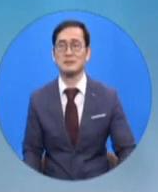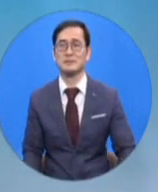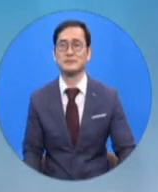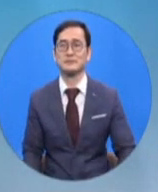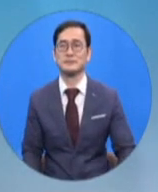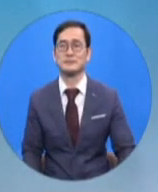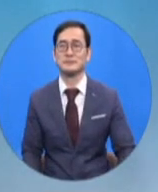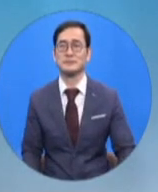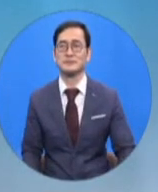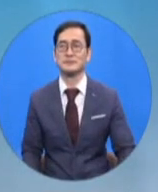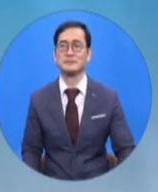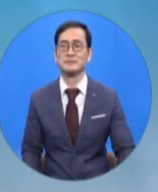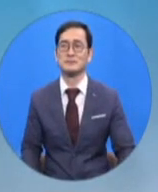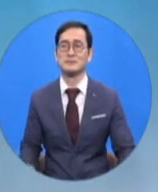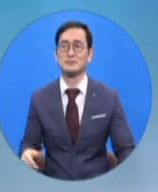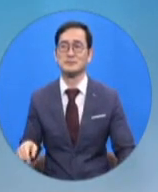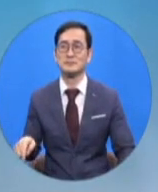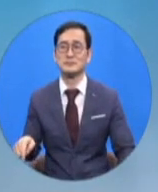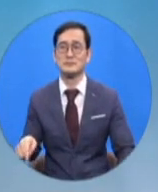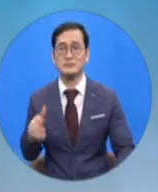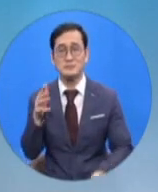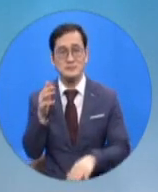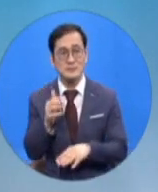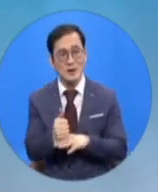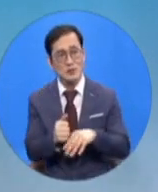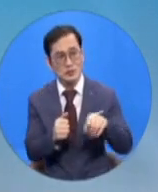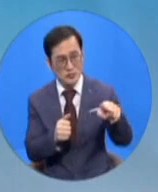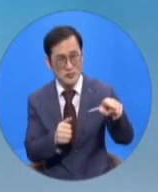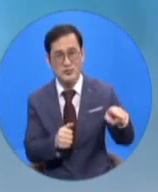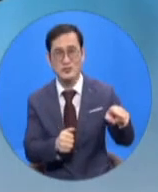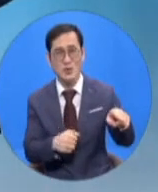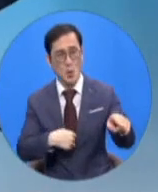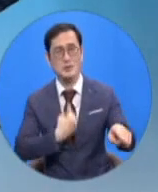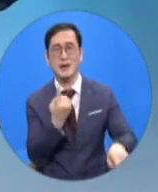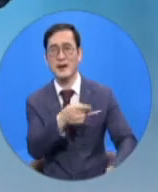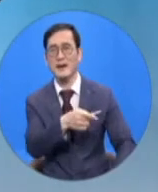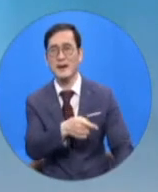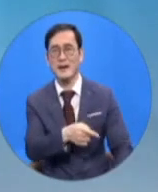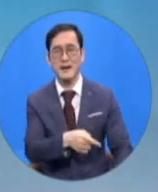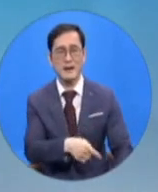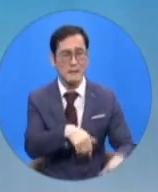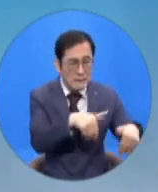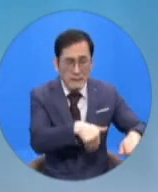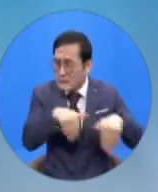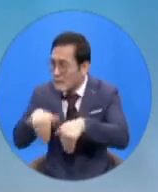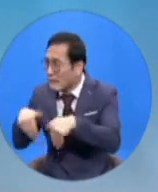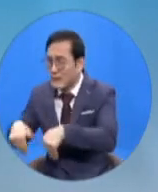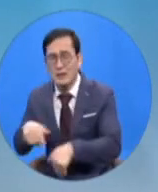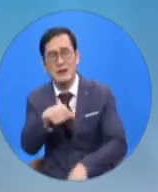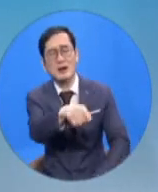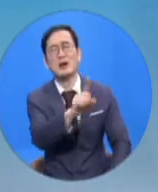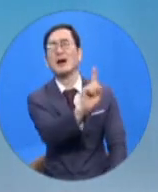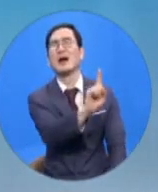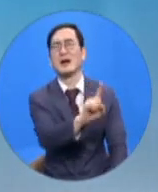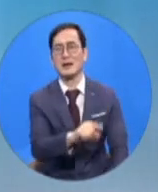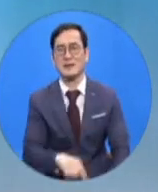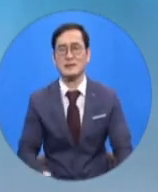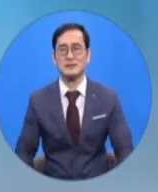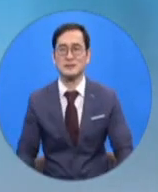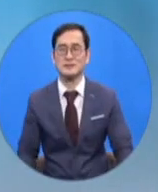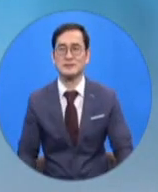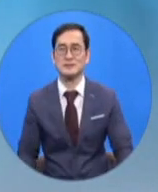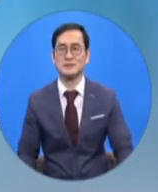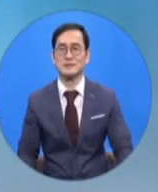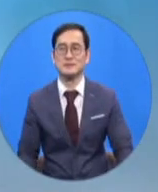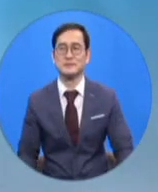전에 들으신 것처럼 김원 응 c 밖에 없다 이런 내용의 글을 sns 에 올렸습니다 자 진중권 교수가 이런 글을